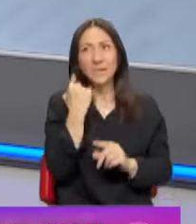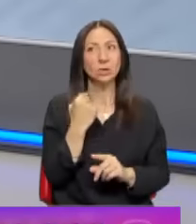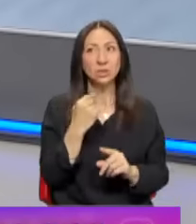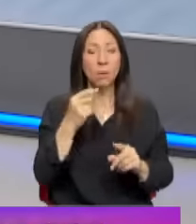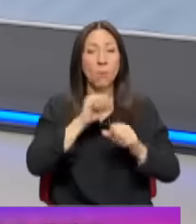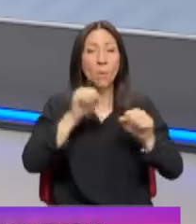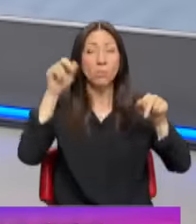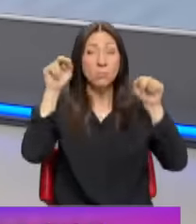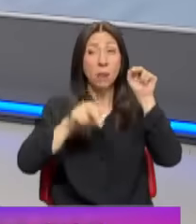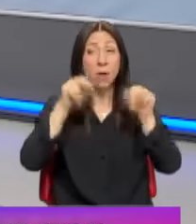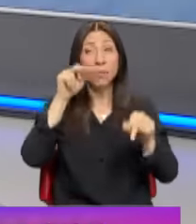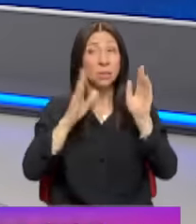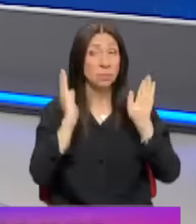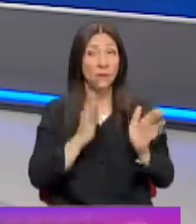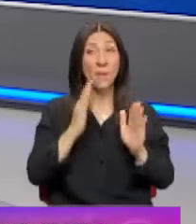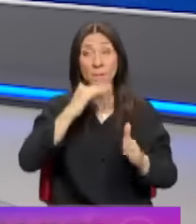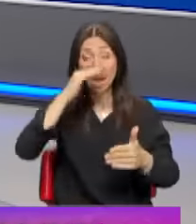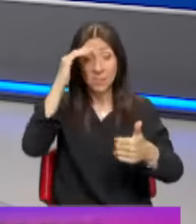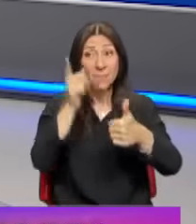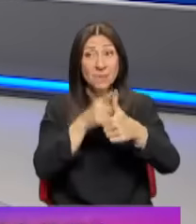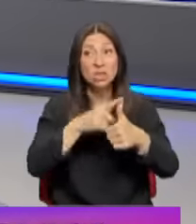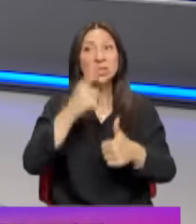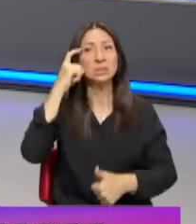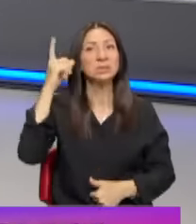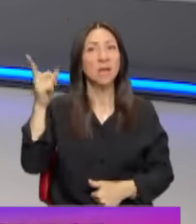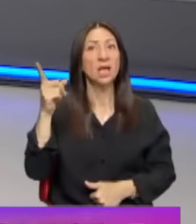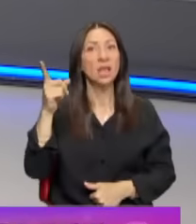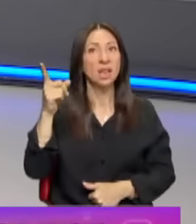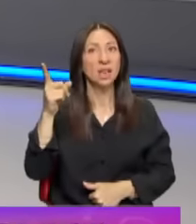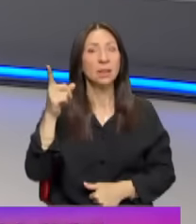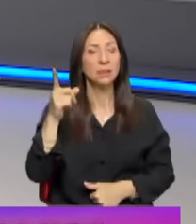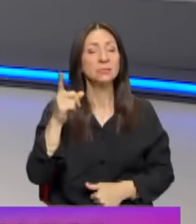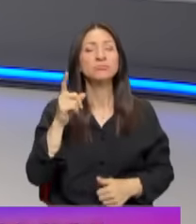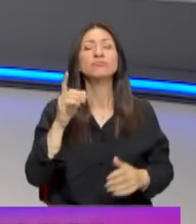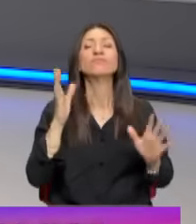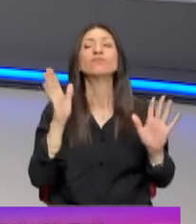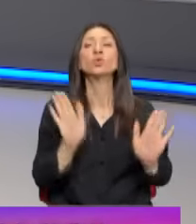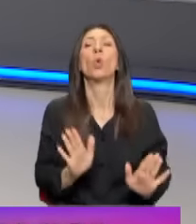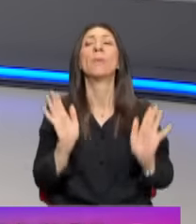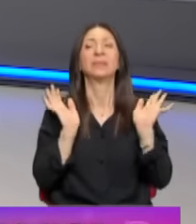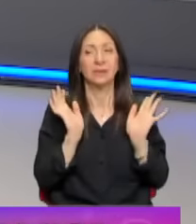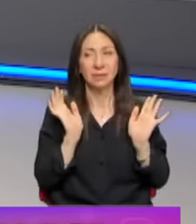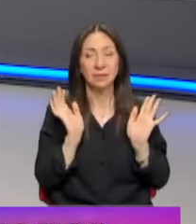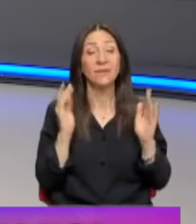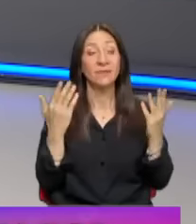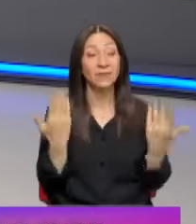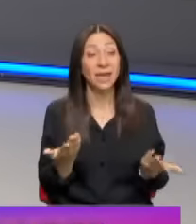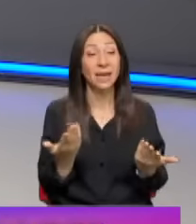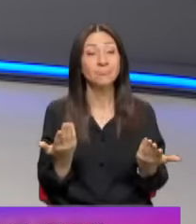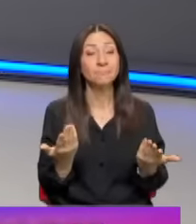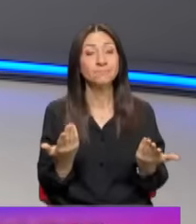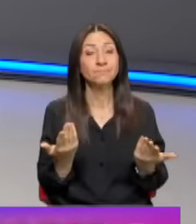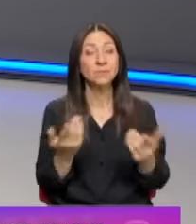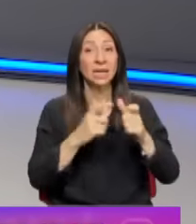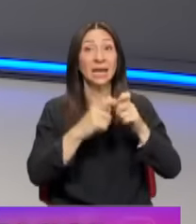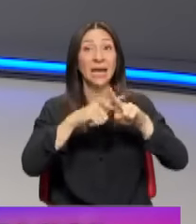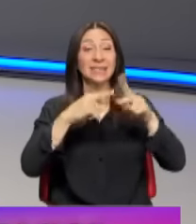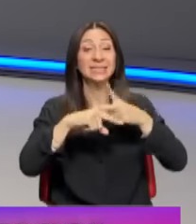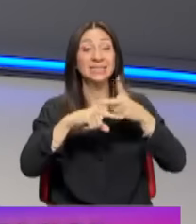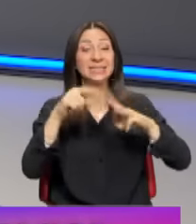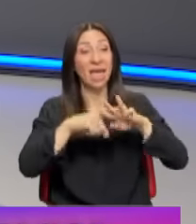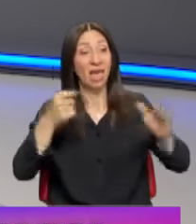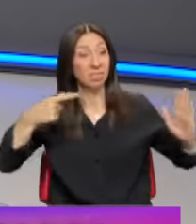devam ettiğini. Bayramın birinci gününde de İsrail elini tetikten çekmedi ve Gazze'yi hedef